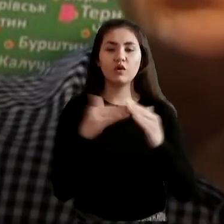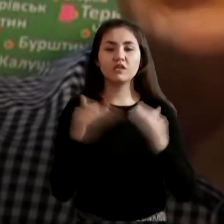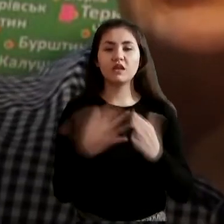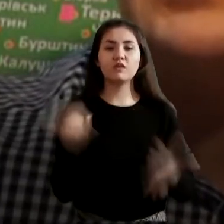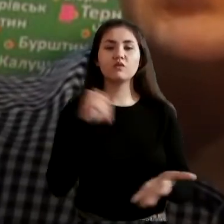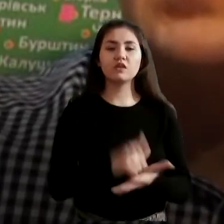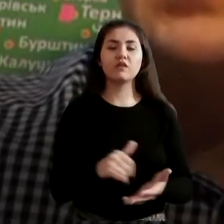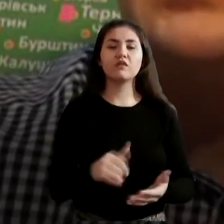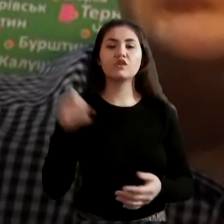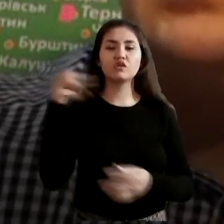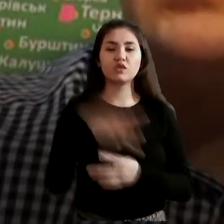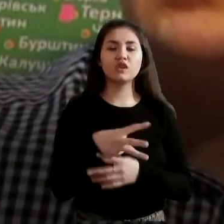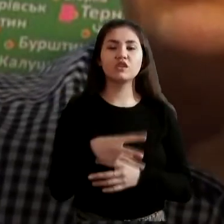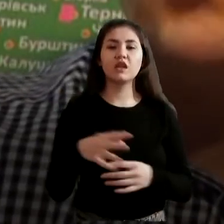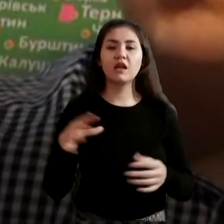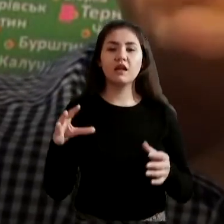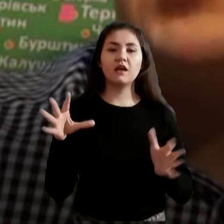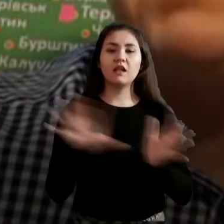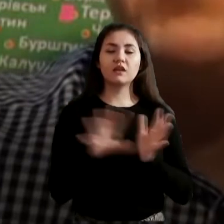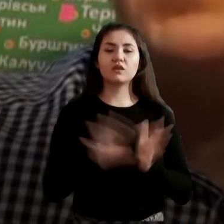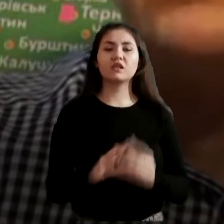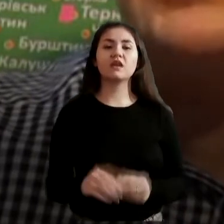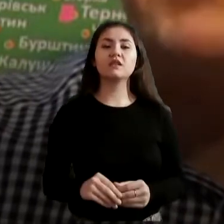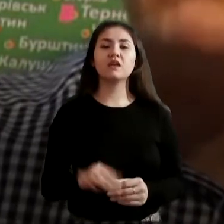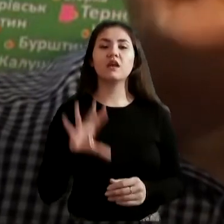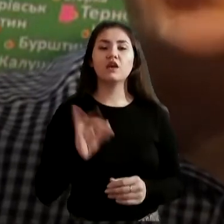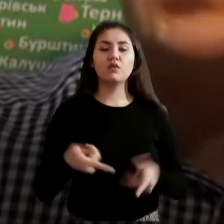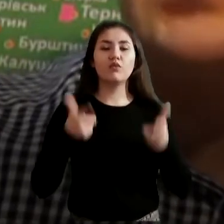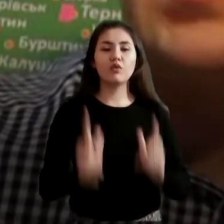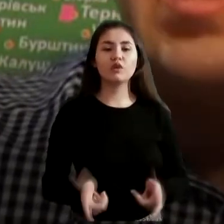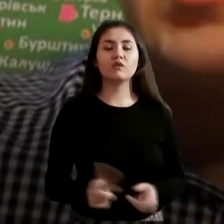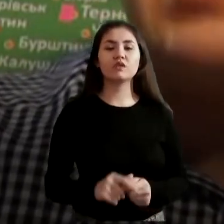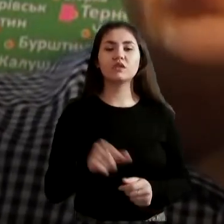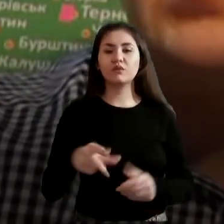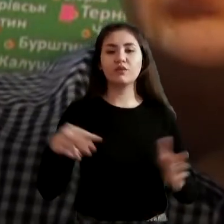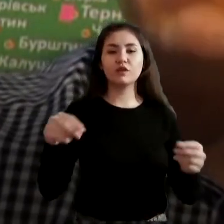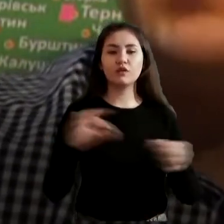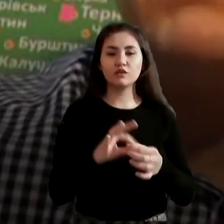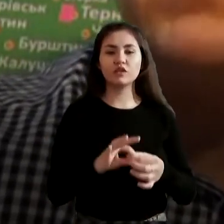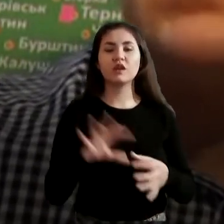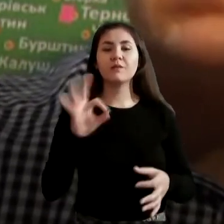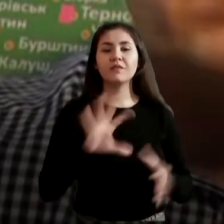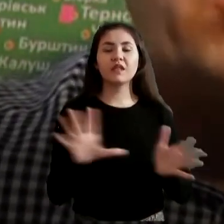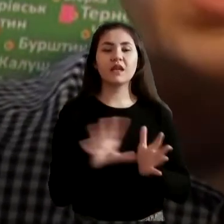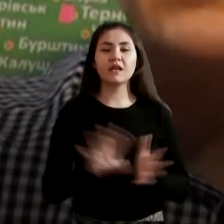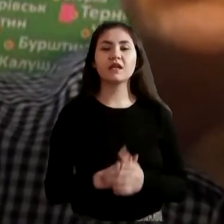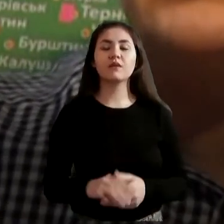встановлюватись сонячна електростанція. І погодивши, відповідно, це підключення з енергетиками, вони